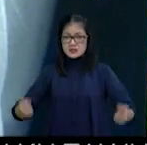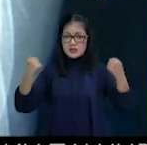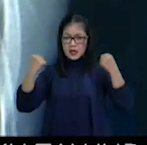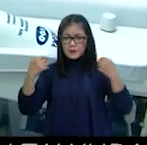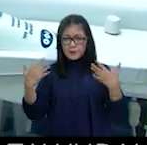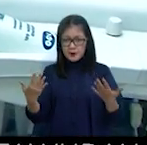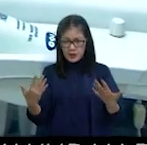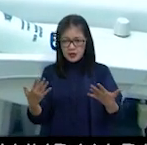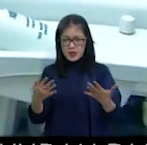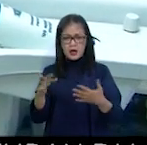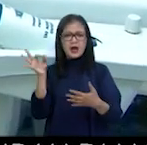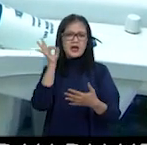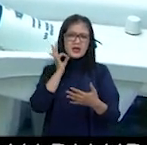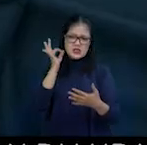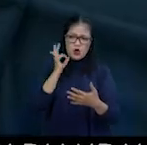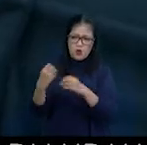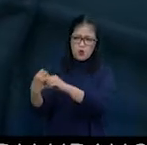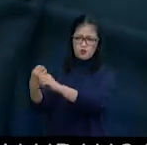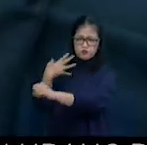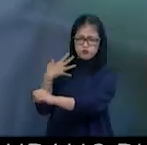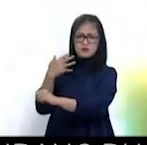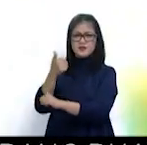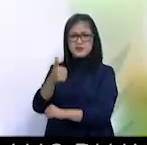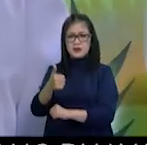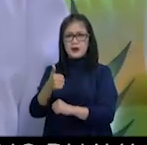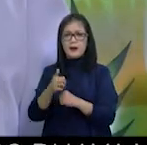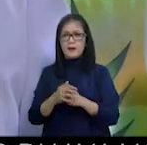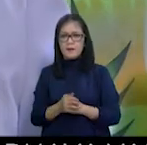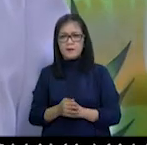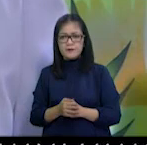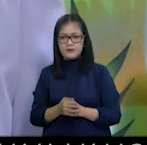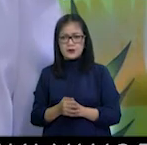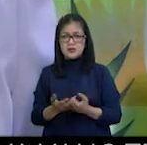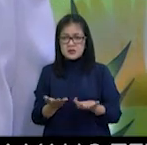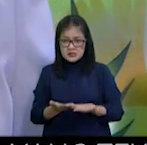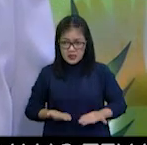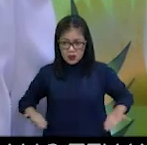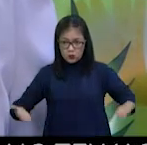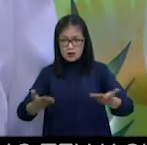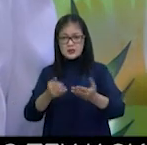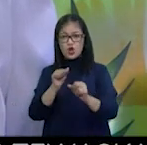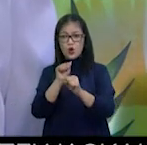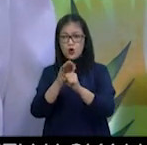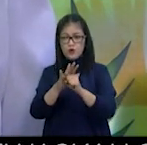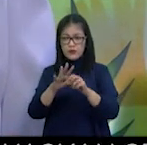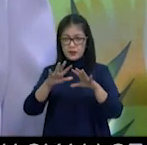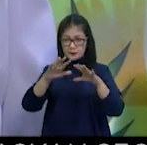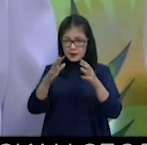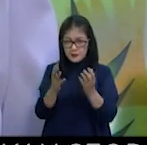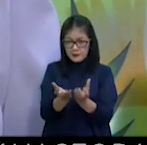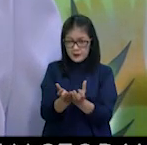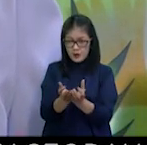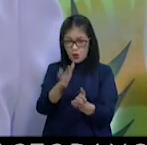mendeteksi resiko kesehatan yang mungkin muncul di masa mendatang. Dalam masa pandemi ini, kondisi orang-orang